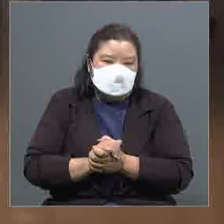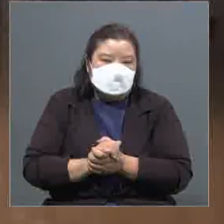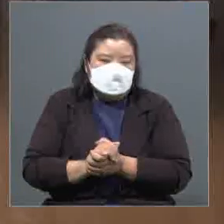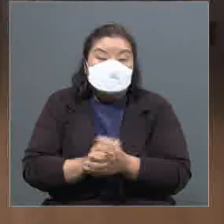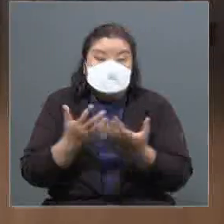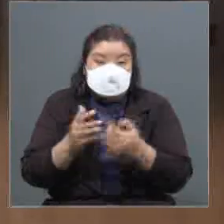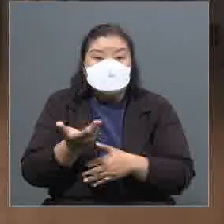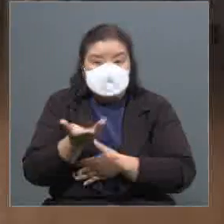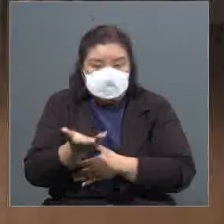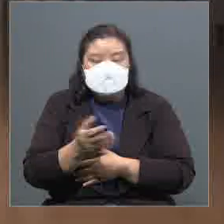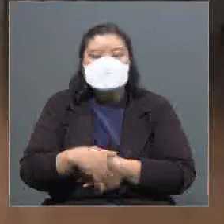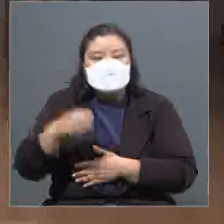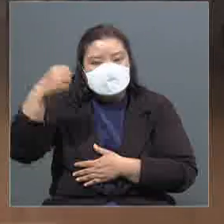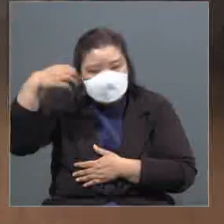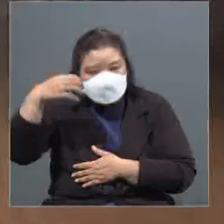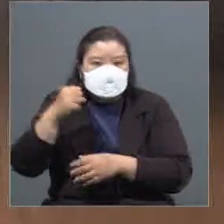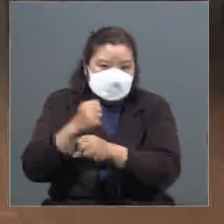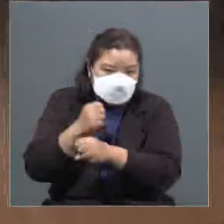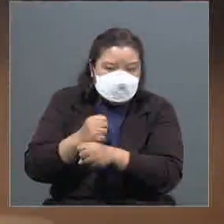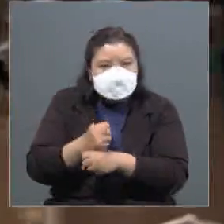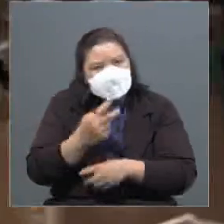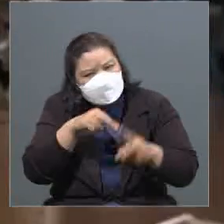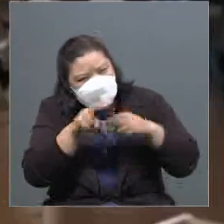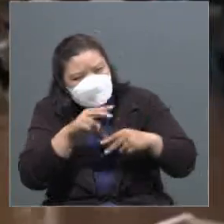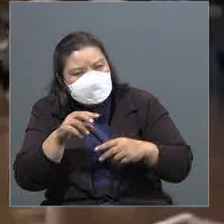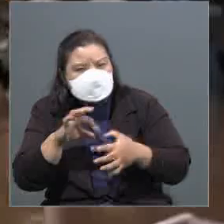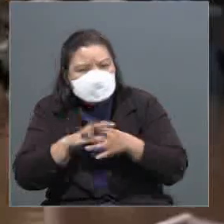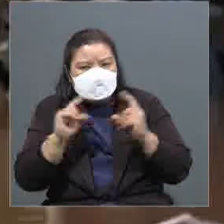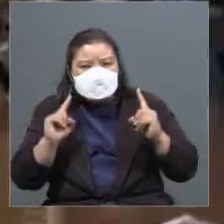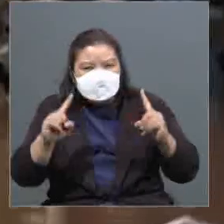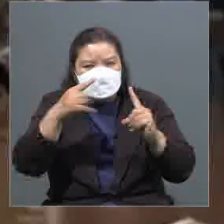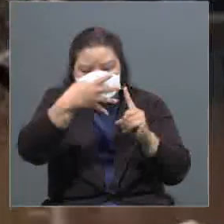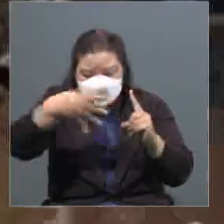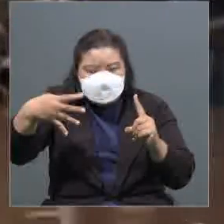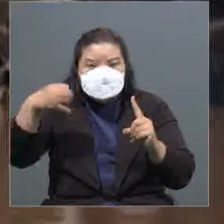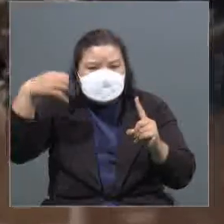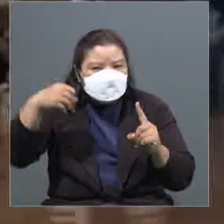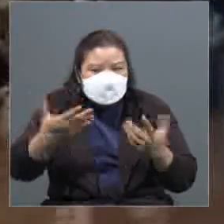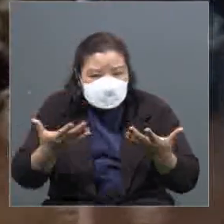ประปาให้จัดกำลังเจ้าหน้าที่เข้าไปซ่อมแซมระบบสาธารณูปโภคที่เสียหายจากน้ำท่วม